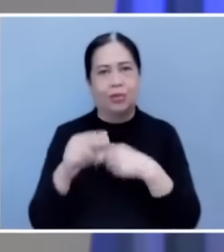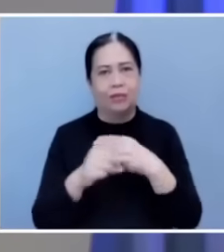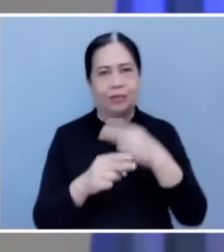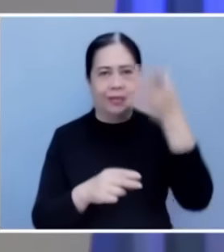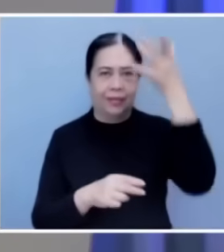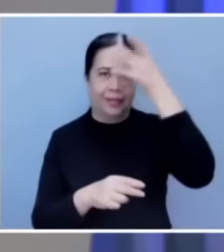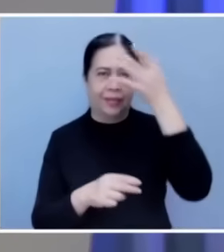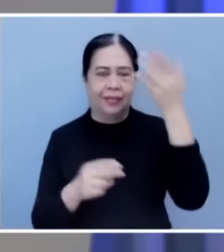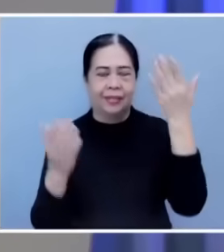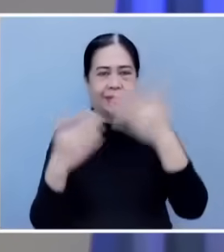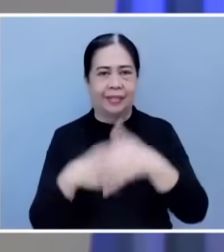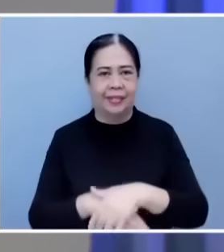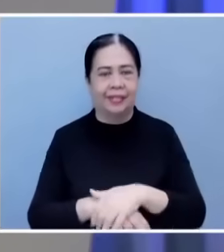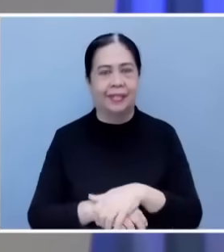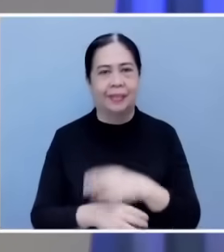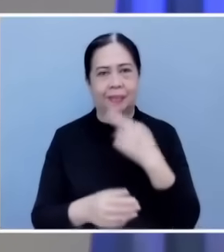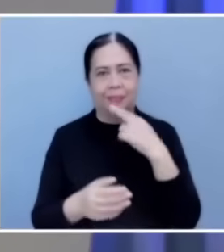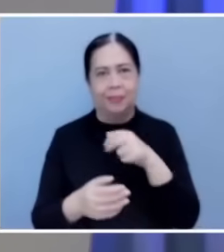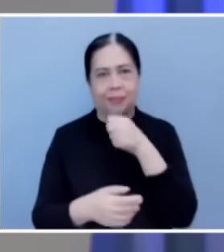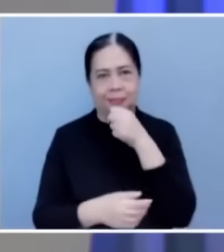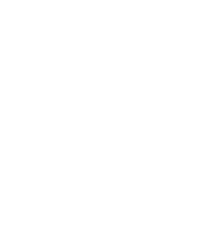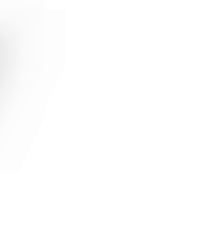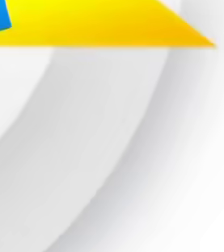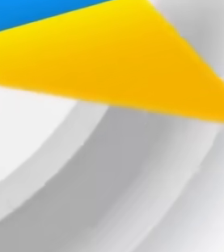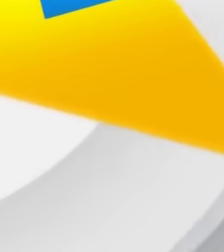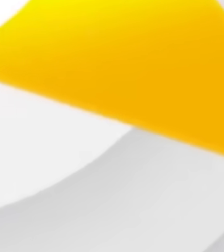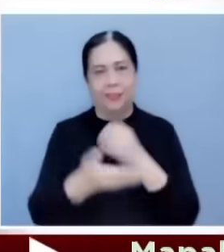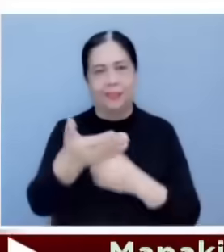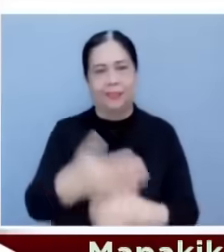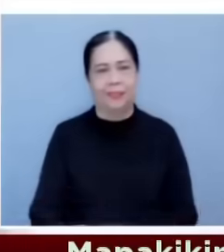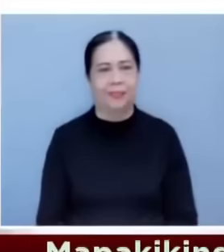coronation. Nagpapatrol, Diane Castillejo.